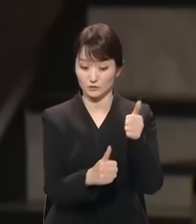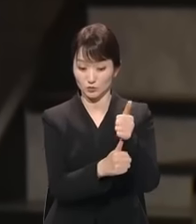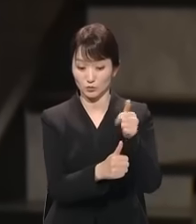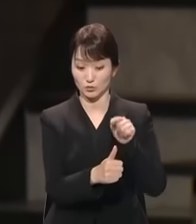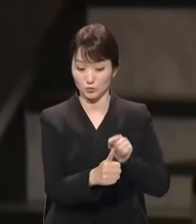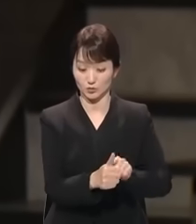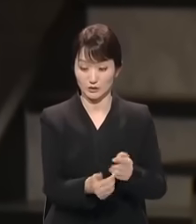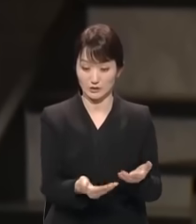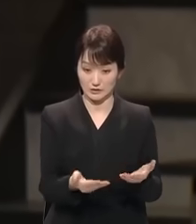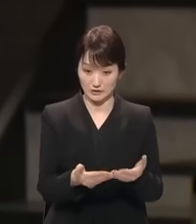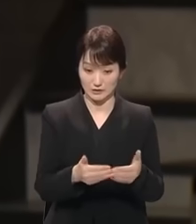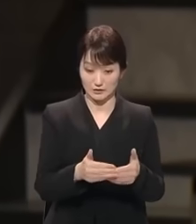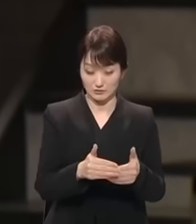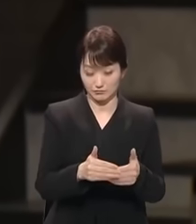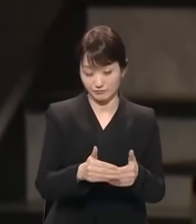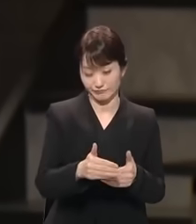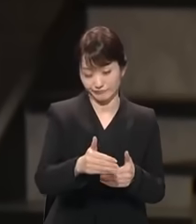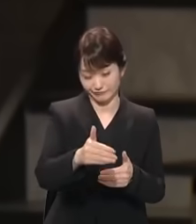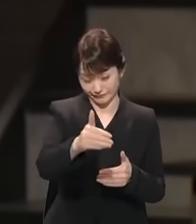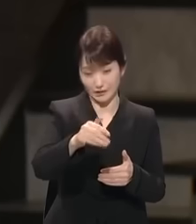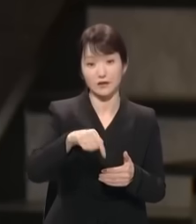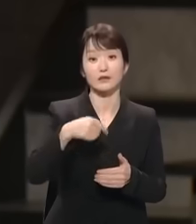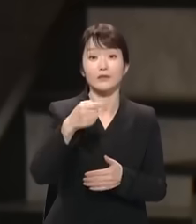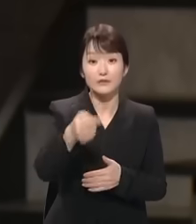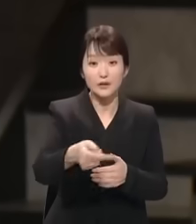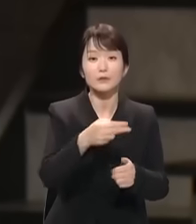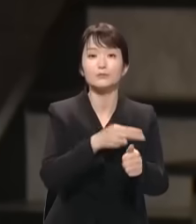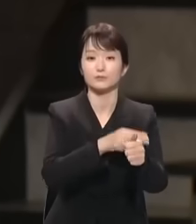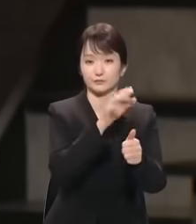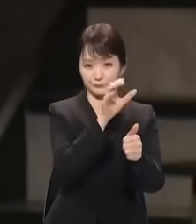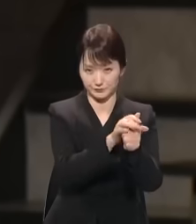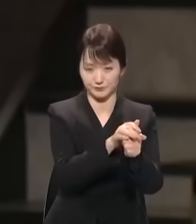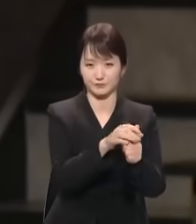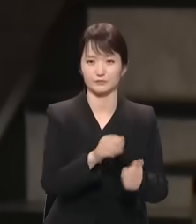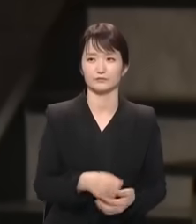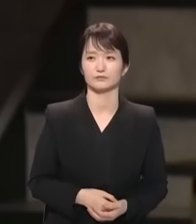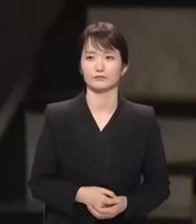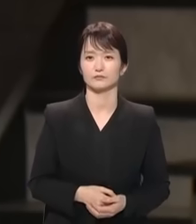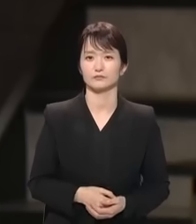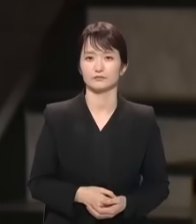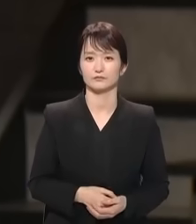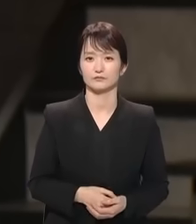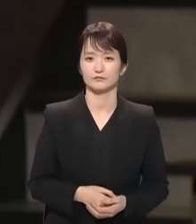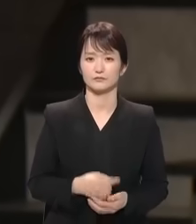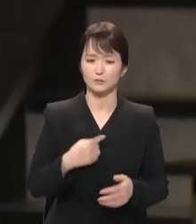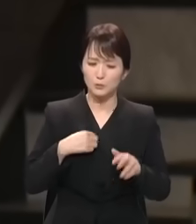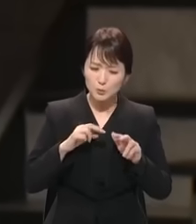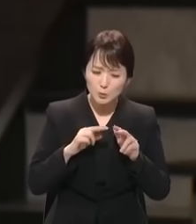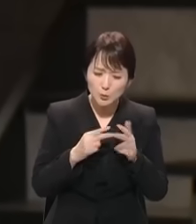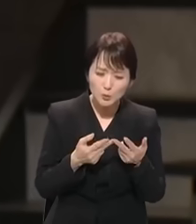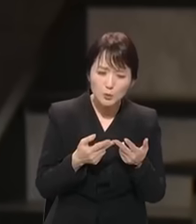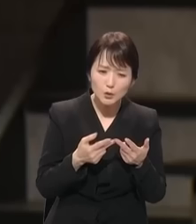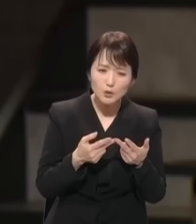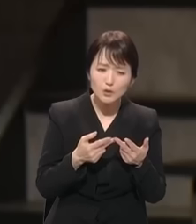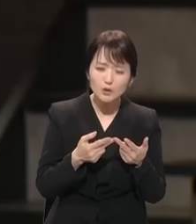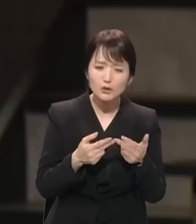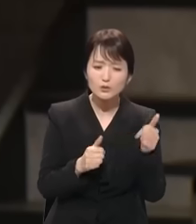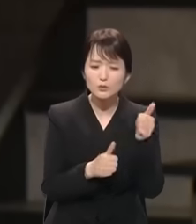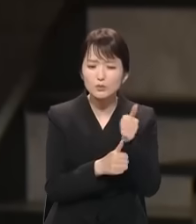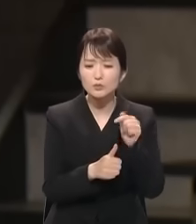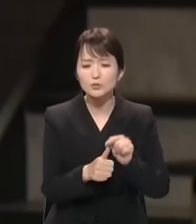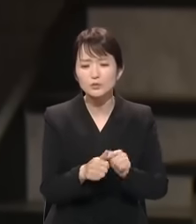과정을 갖다 다 이렇게 겪고 난 이후에 교수가 됐을데 왜 본인이 올일 때 생각을 갖다가 하지